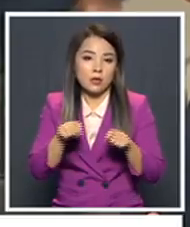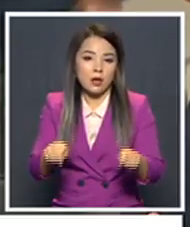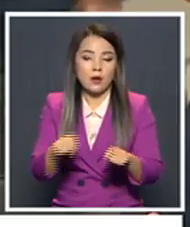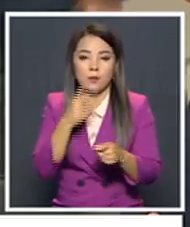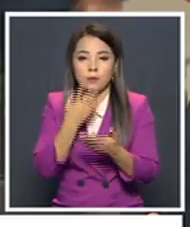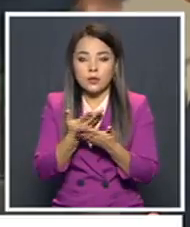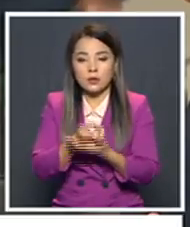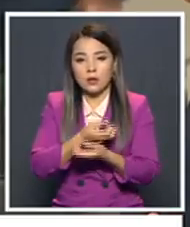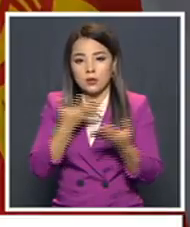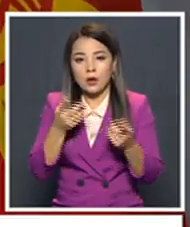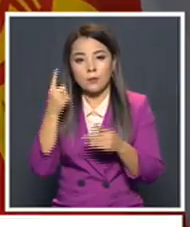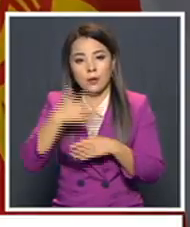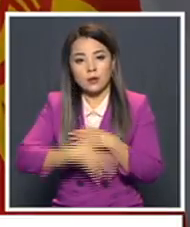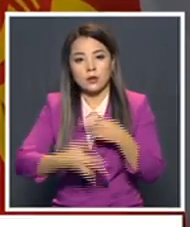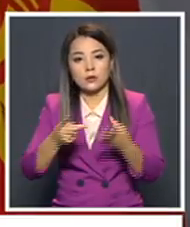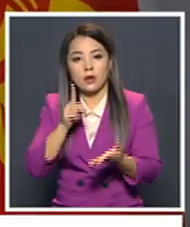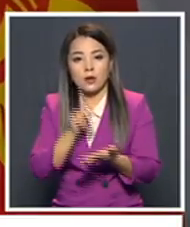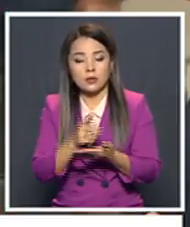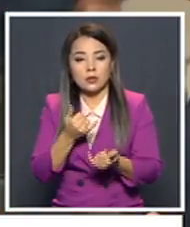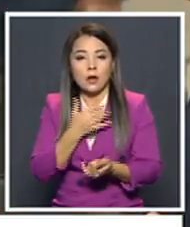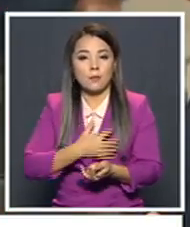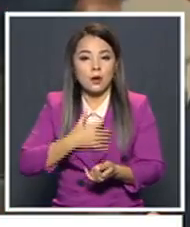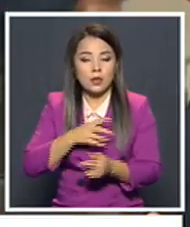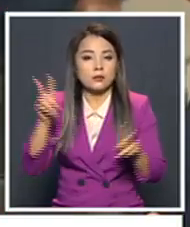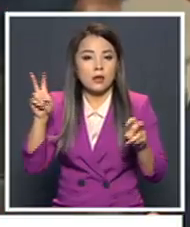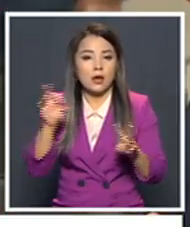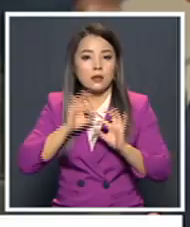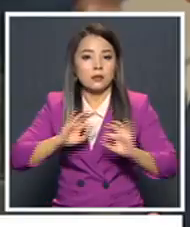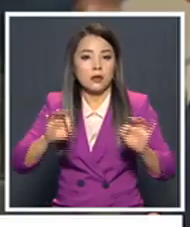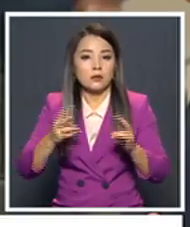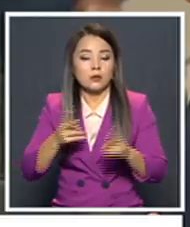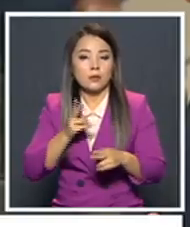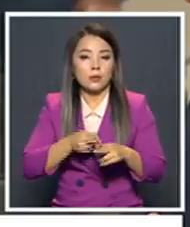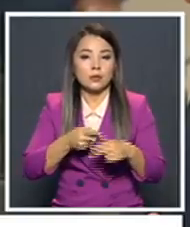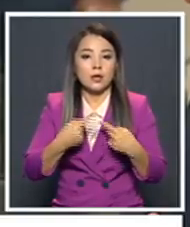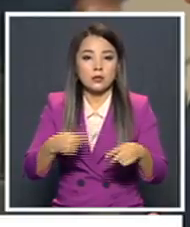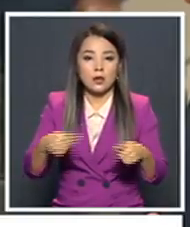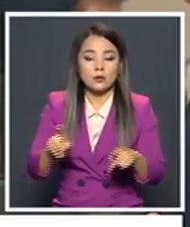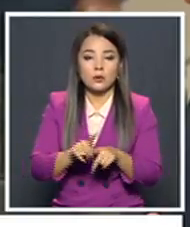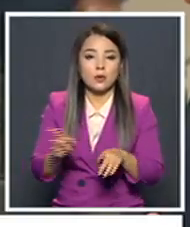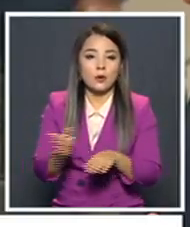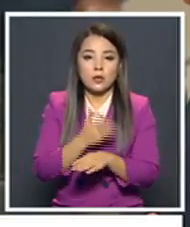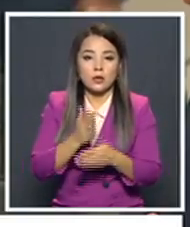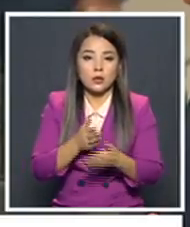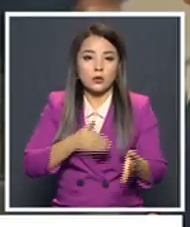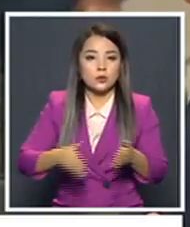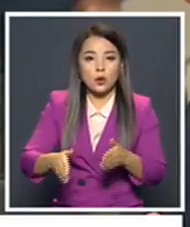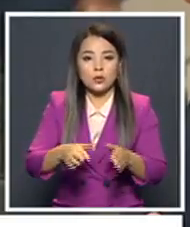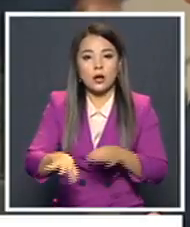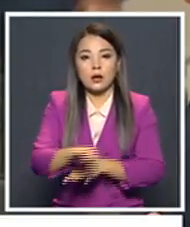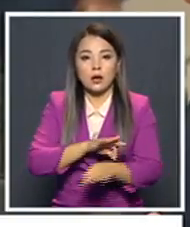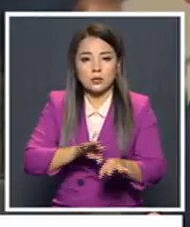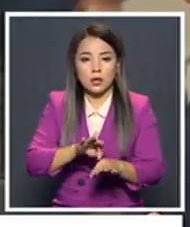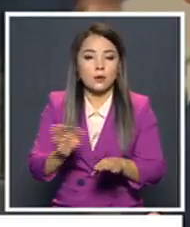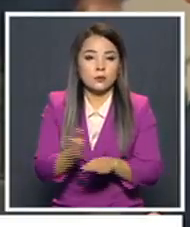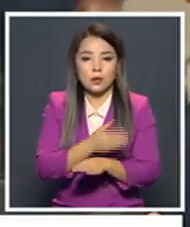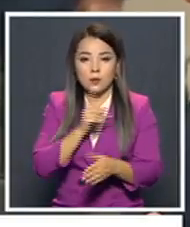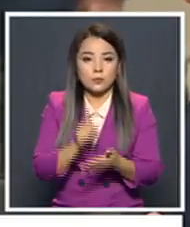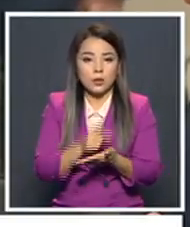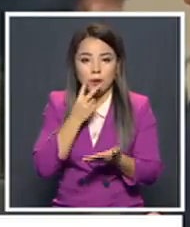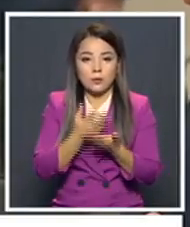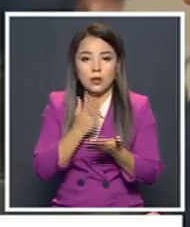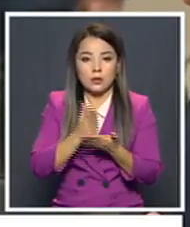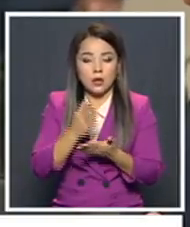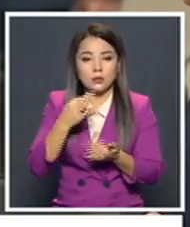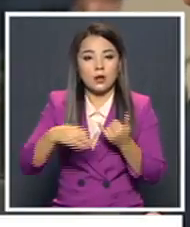Ал бар кедергілерге келер болсақ, бұл өте маңызды тақырып. Бұл кедергілер жүзеге асырылып жатқан жол картасы аясында жойылады. Естеріңізге